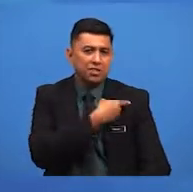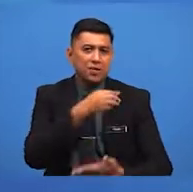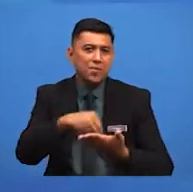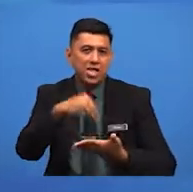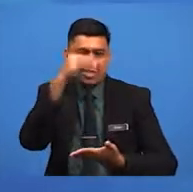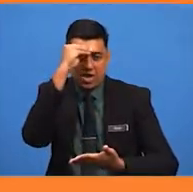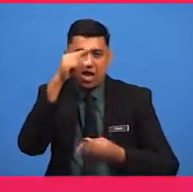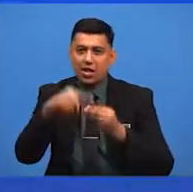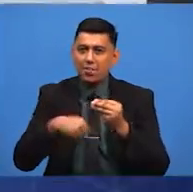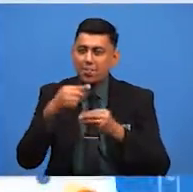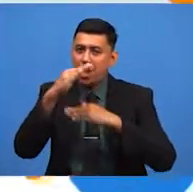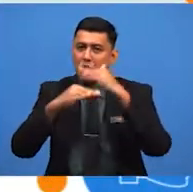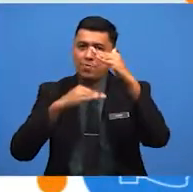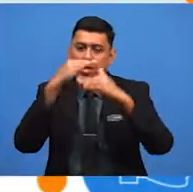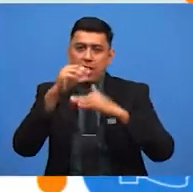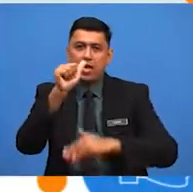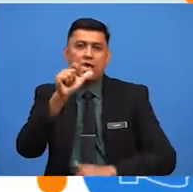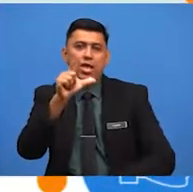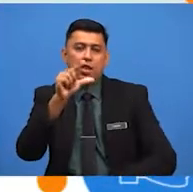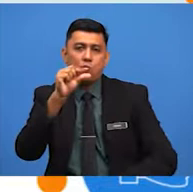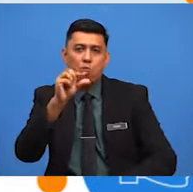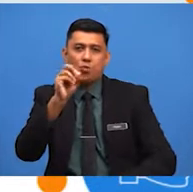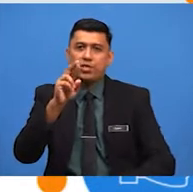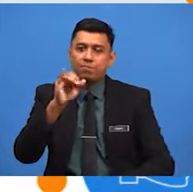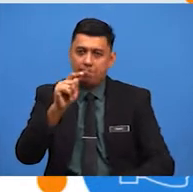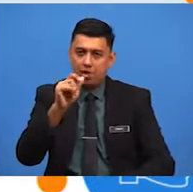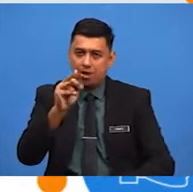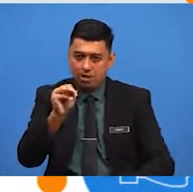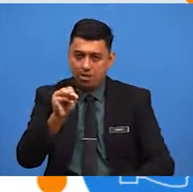belajar tentang pembangunan algoritma tingkatan 1.